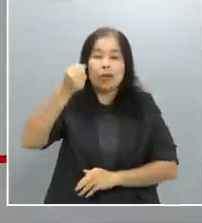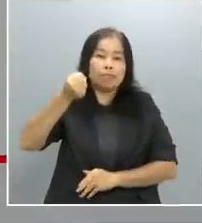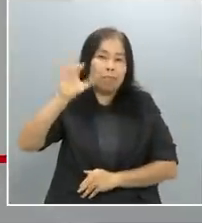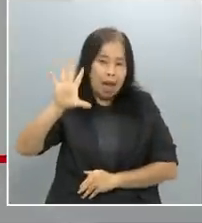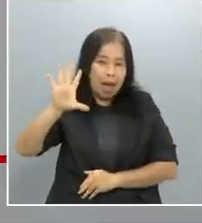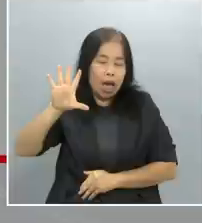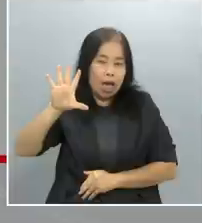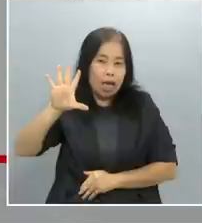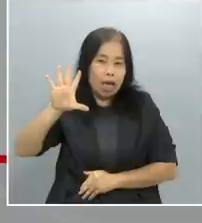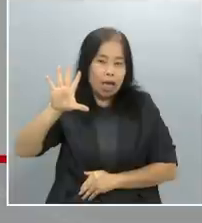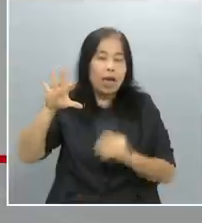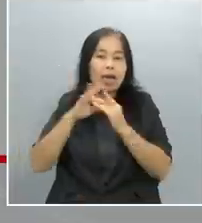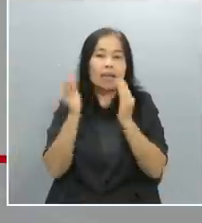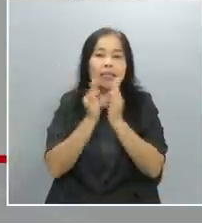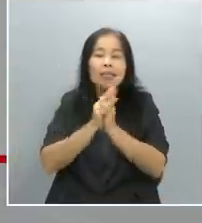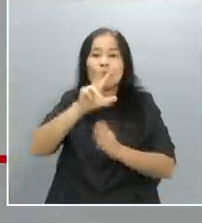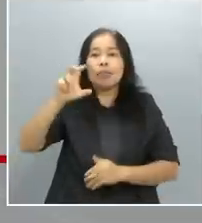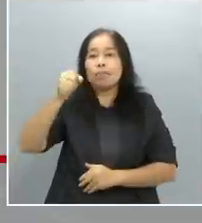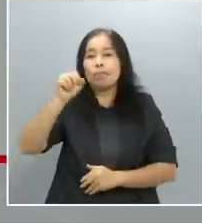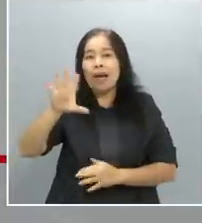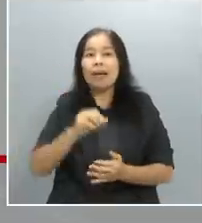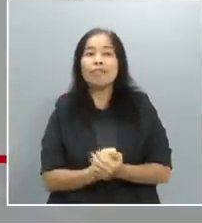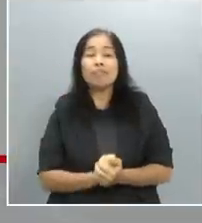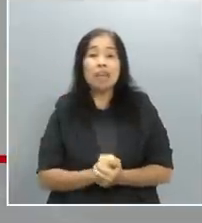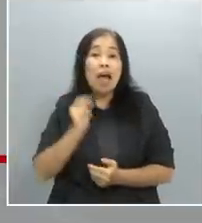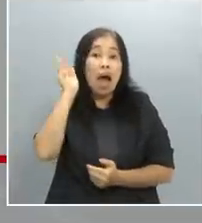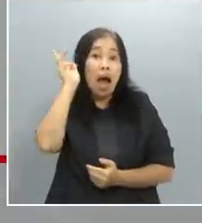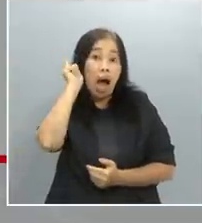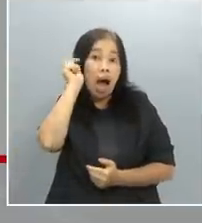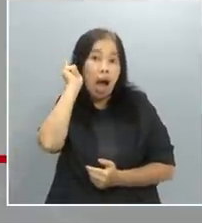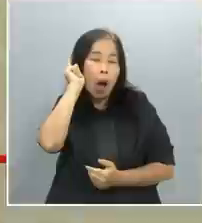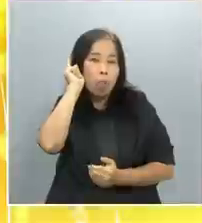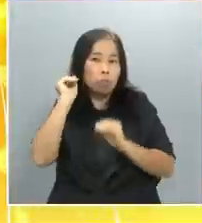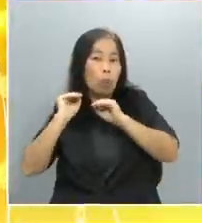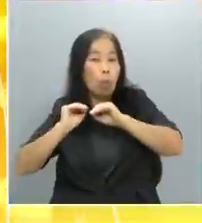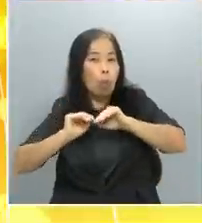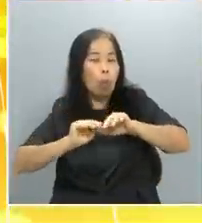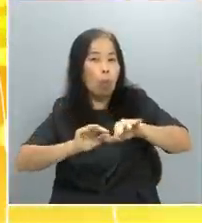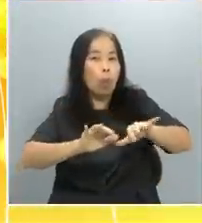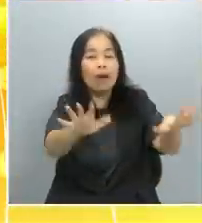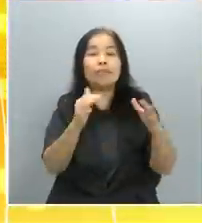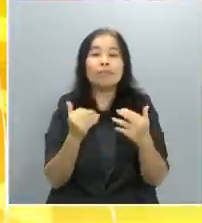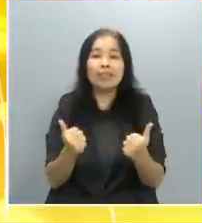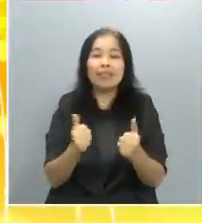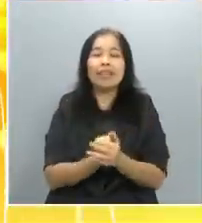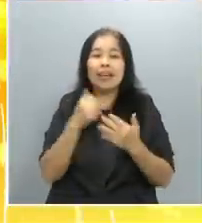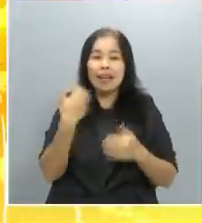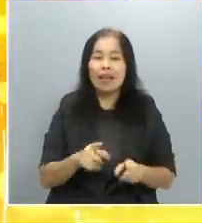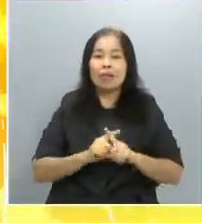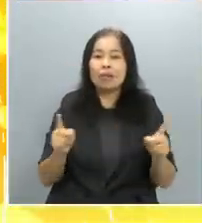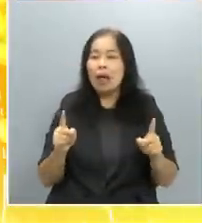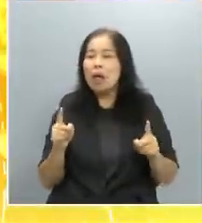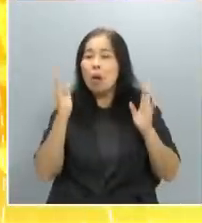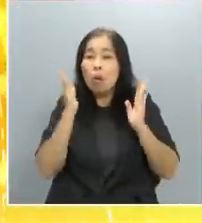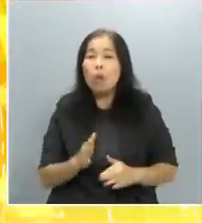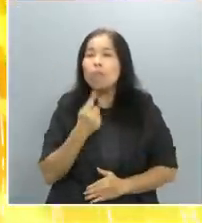315เสียง ท่านผู้ชมนี่เป็นแหล่งข่าวซึ่งออกมาในทุกสื่อสารมวลชนในขณะนี้แล้วก็ยังไม่มีใครออกมาปฏิเสธ